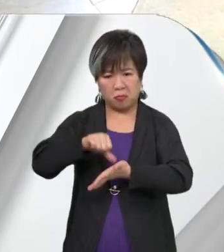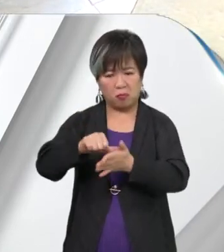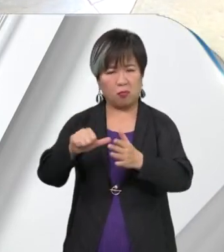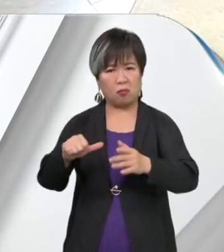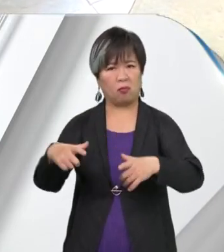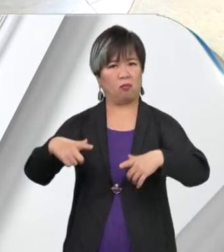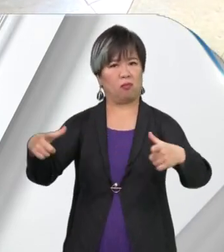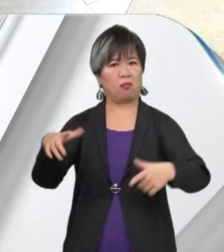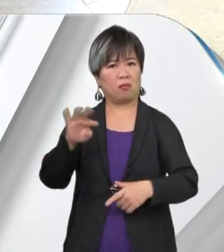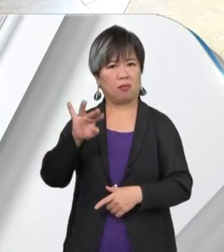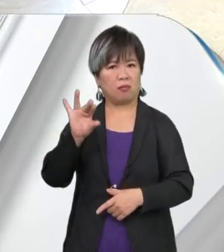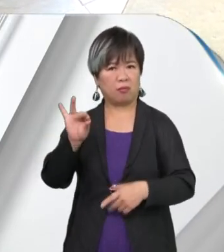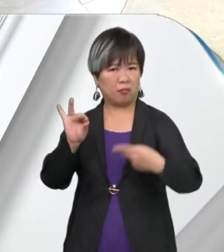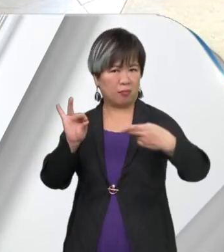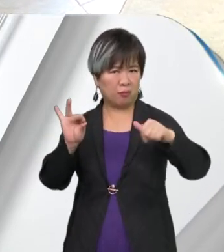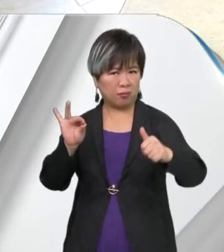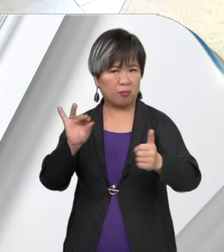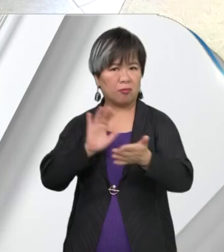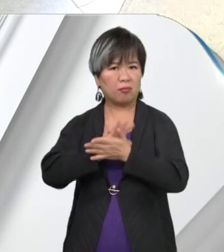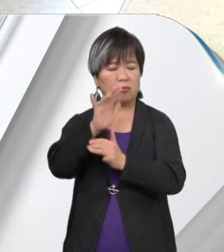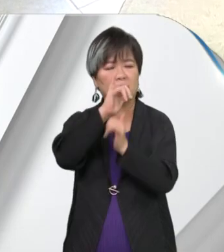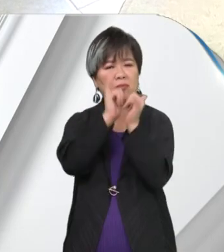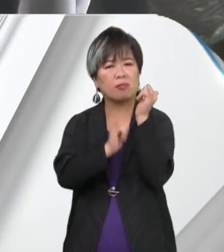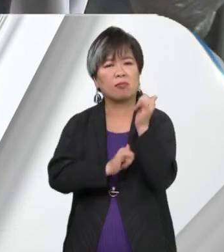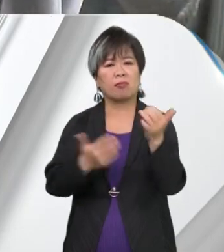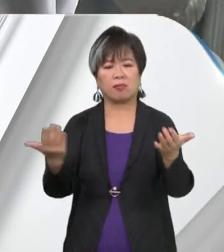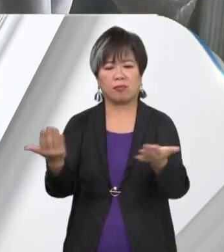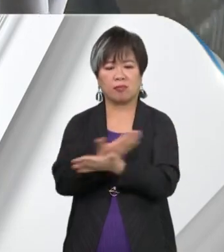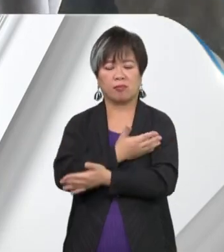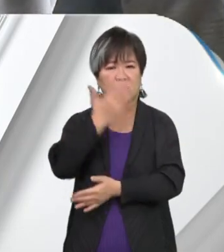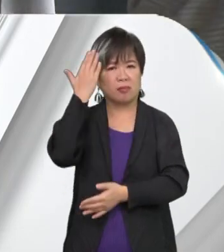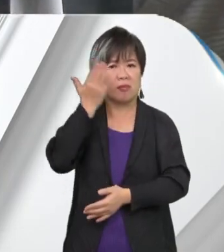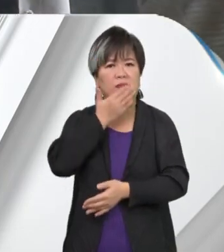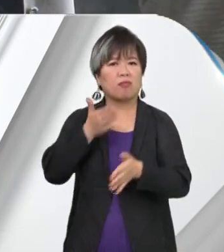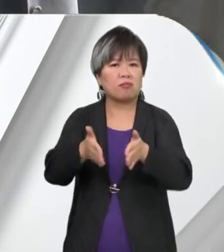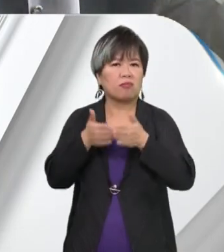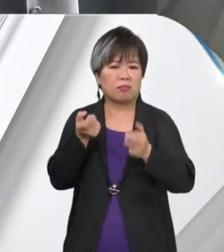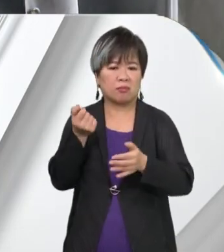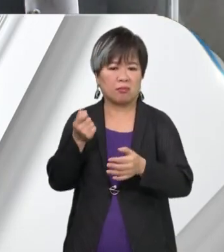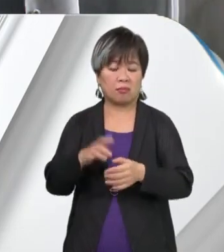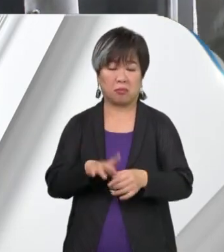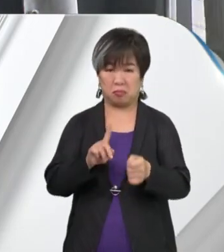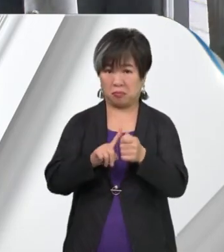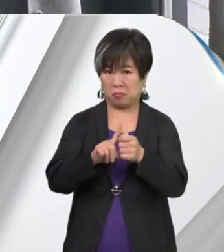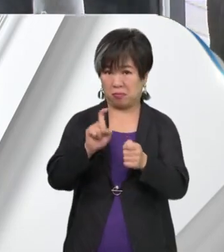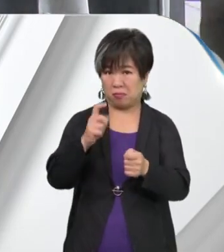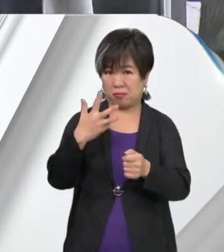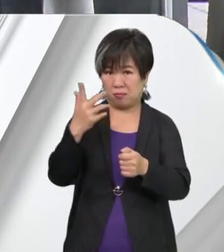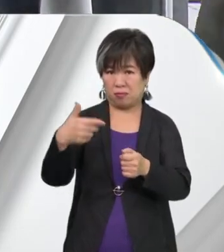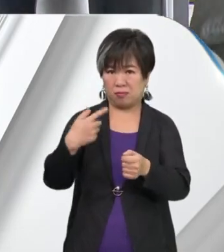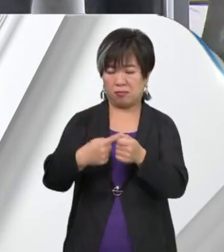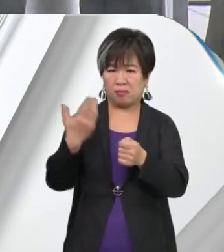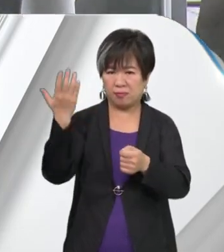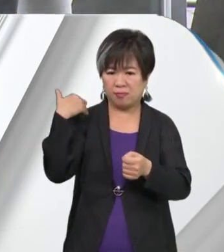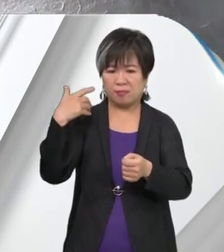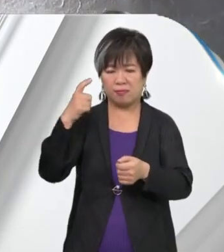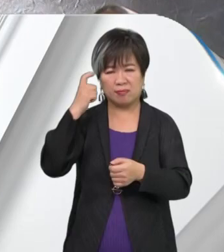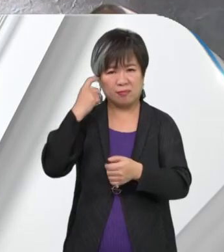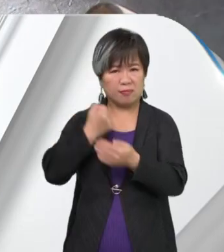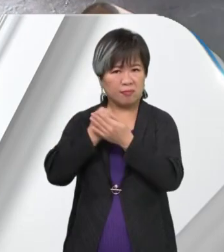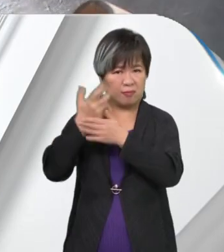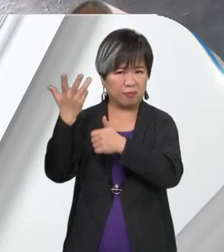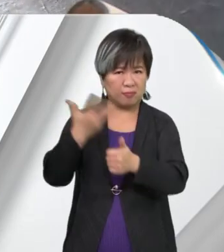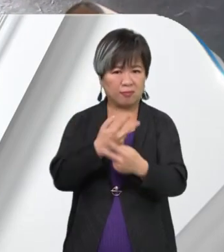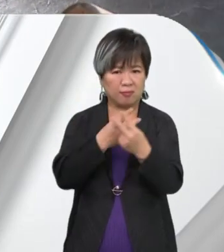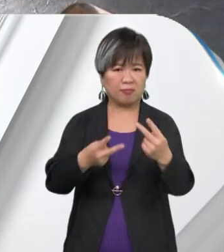要有100公顷。不过天顶师团的变化，梧桐需求量减少。18年前为了复兴梧桐技艺，创新香港发扬客家十